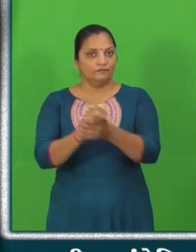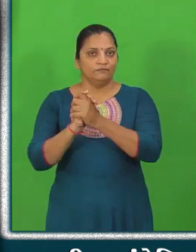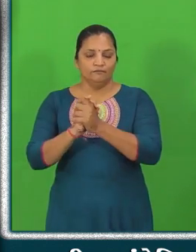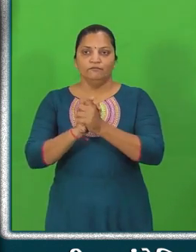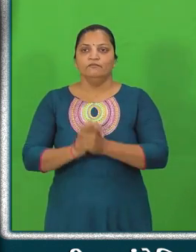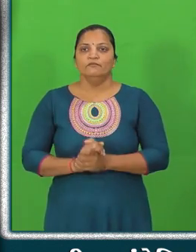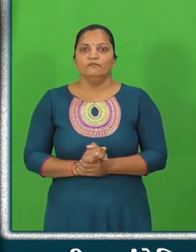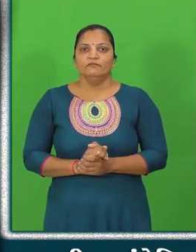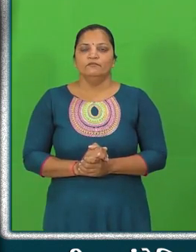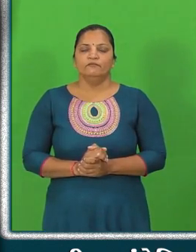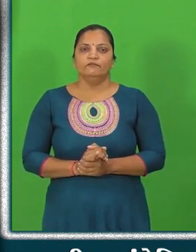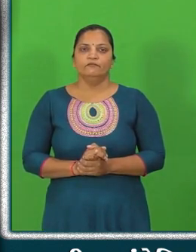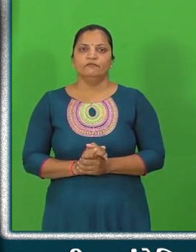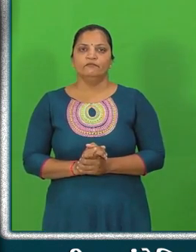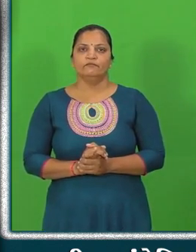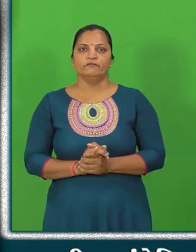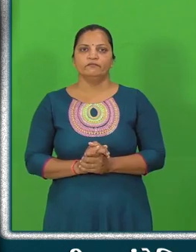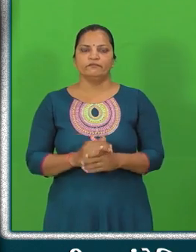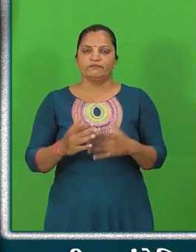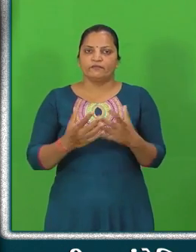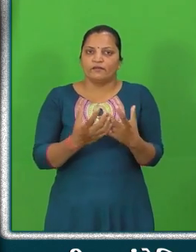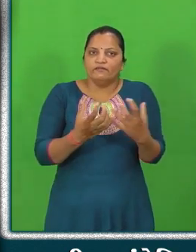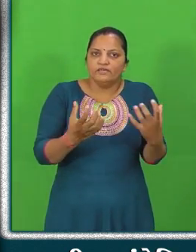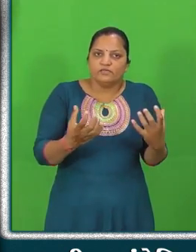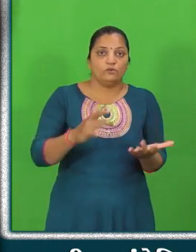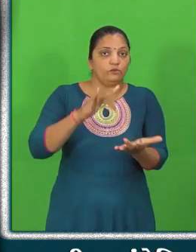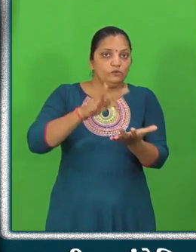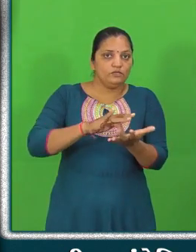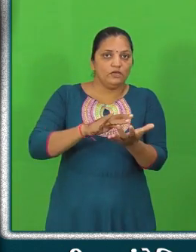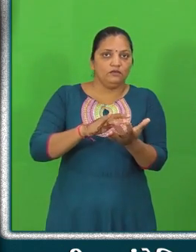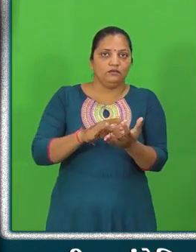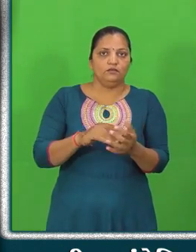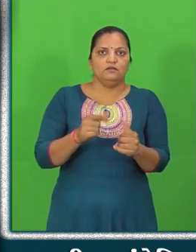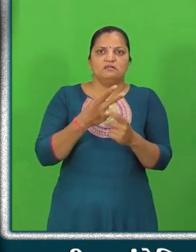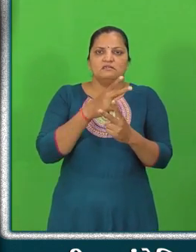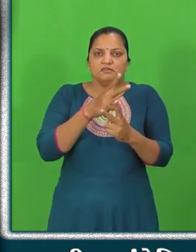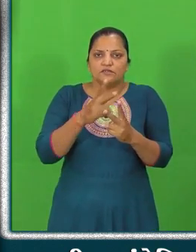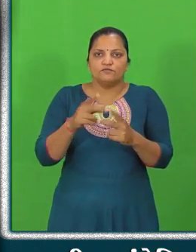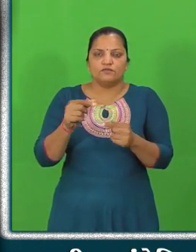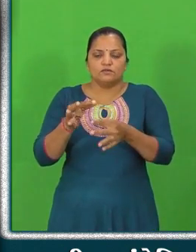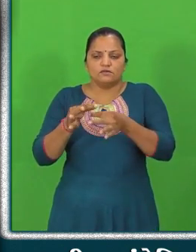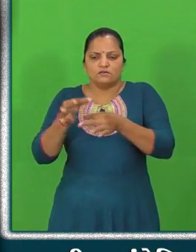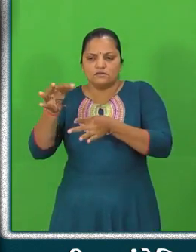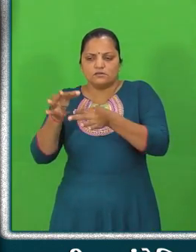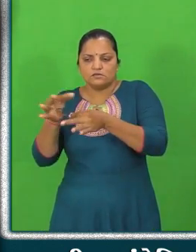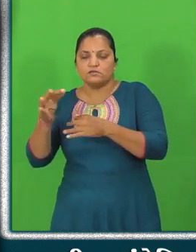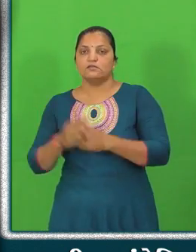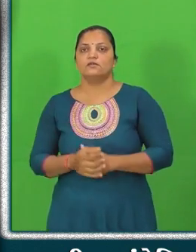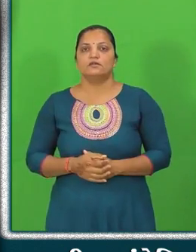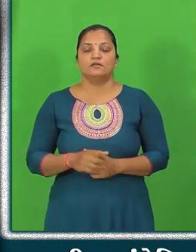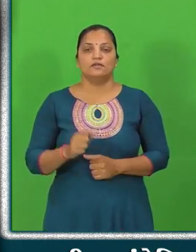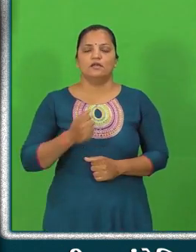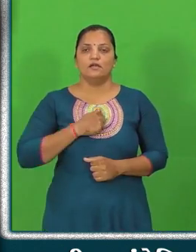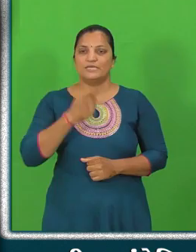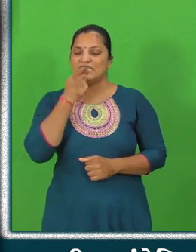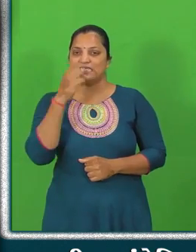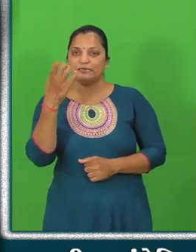મિત્રો અહીંયા હવે પહેલું વસ્તુનું સ્થાન અનંત અંતરે, એટલે કે આપણો અરીસો